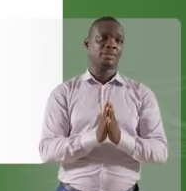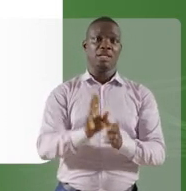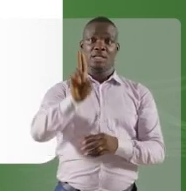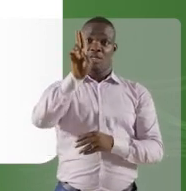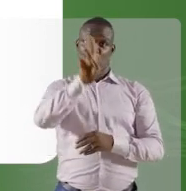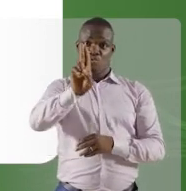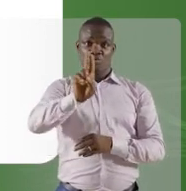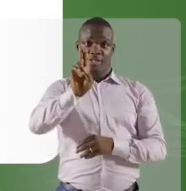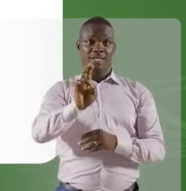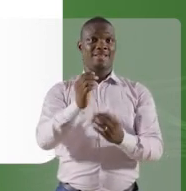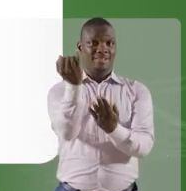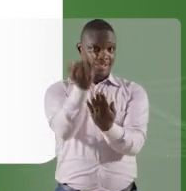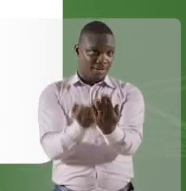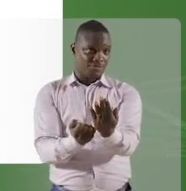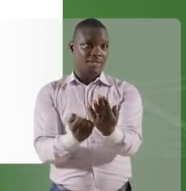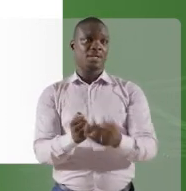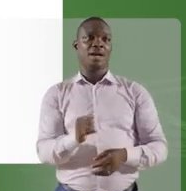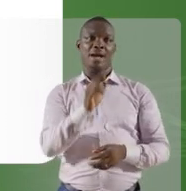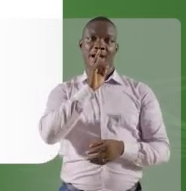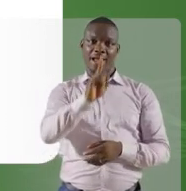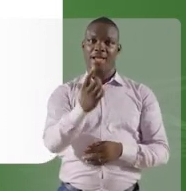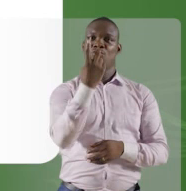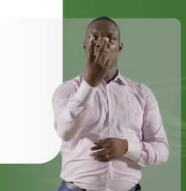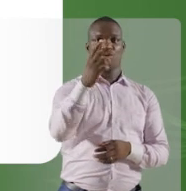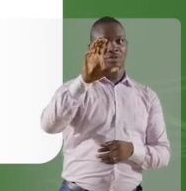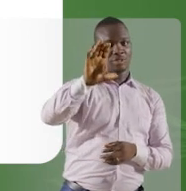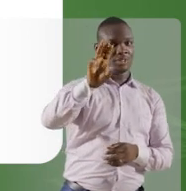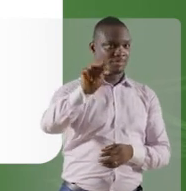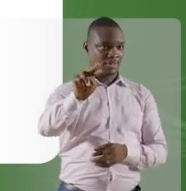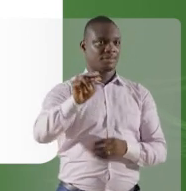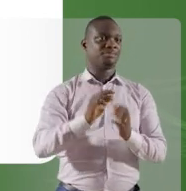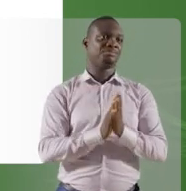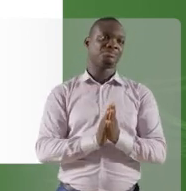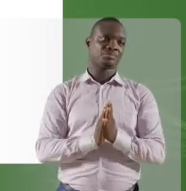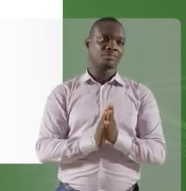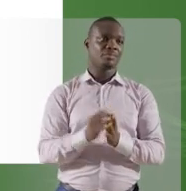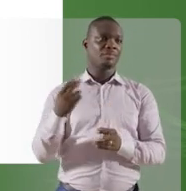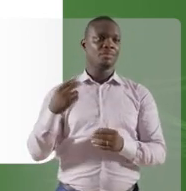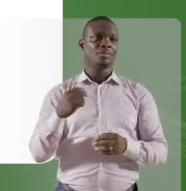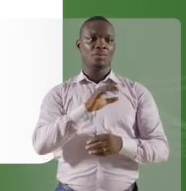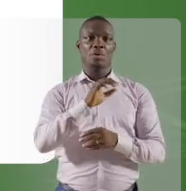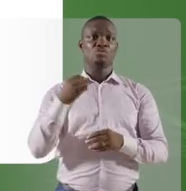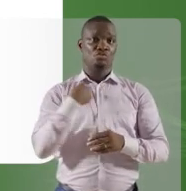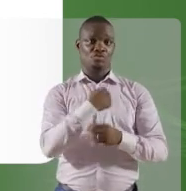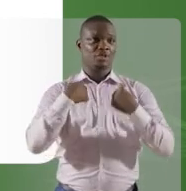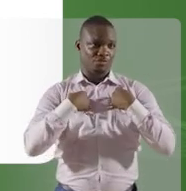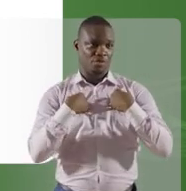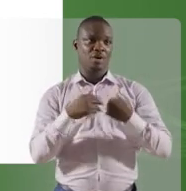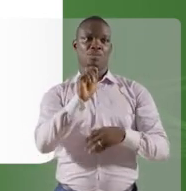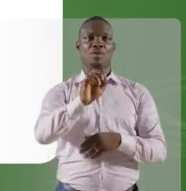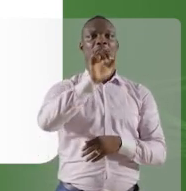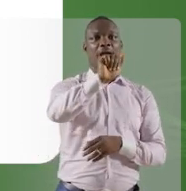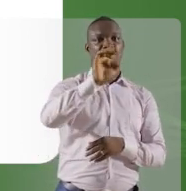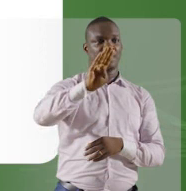L'unité graphique est 2 cm. On donne les points A, B et